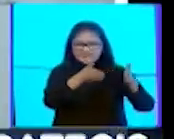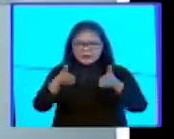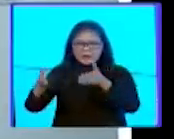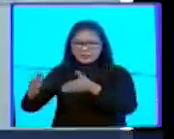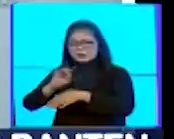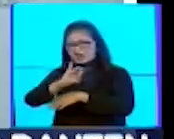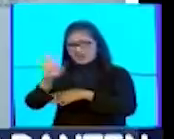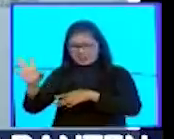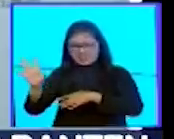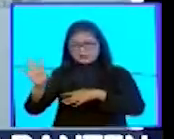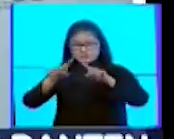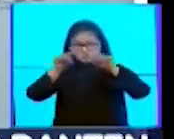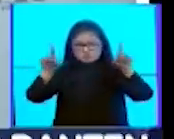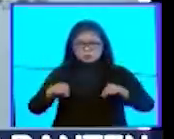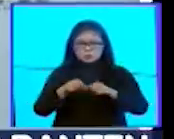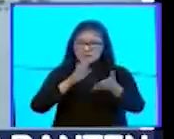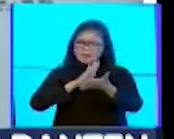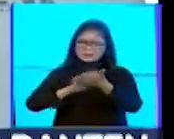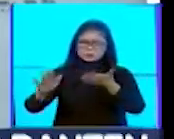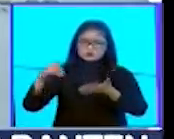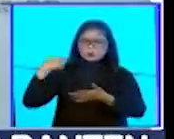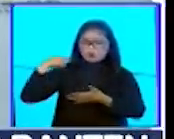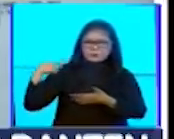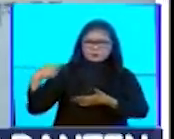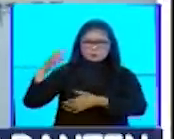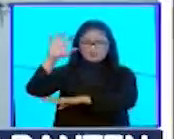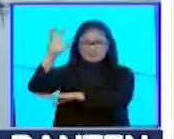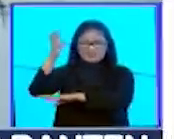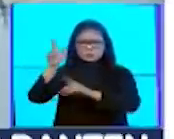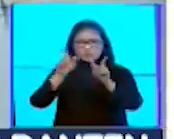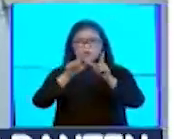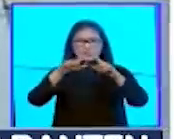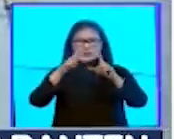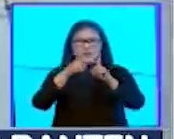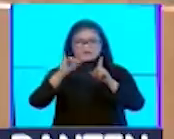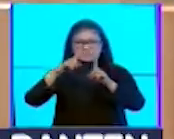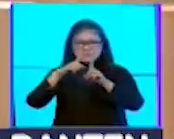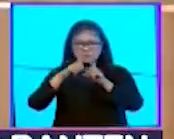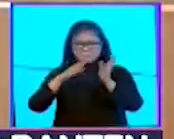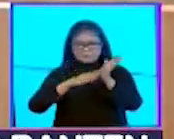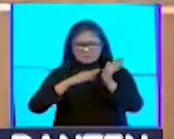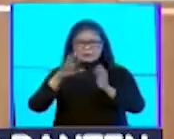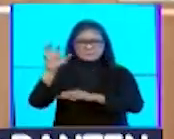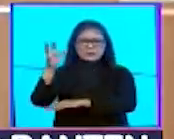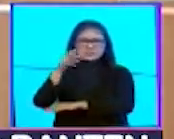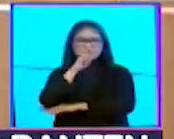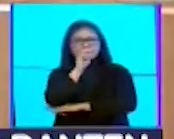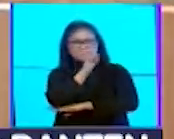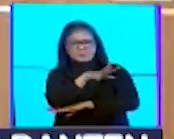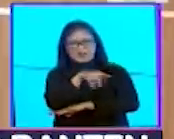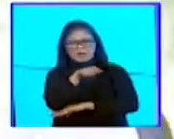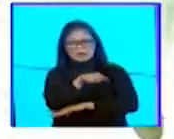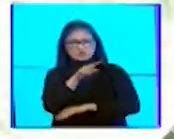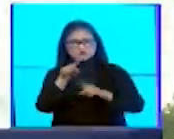Surat tersebut ditujukan langsung kepada Gubernur Banten Wahidin Halim dan Wakil Gubernur Banten Andika Hazrumi. Dengan tembusan Ketua DPRD